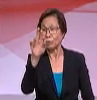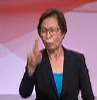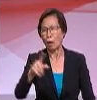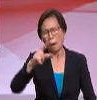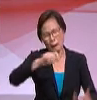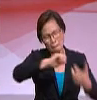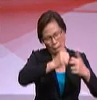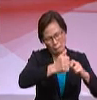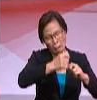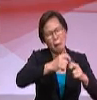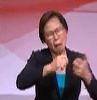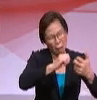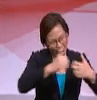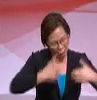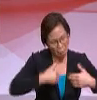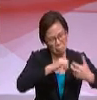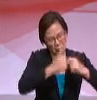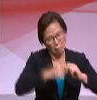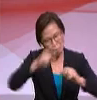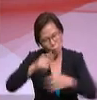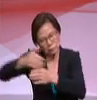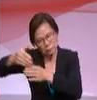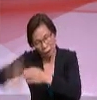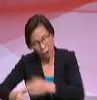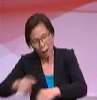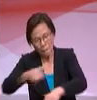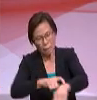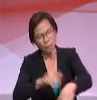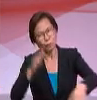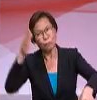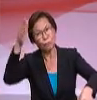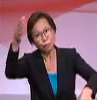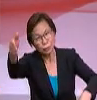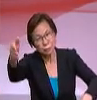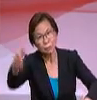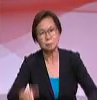perlu diselesaikan dalam jangka masa panjang.